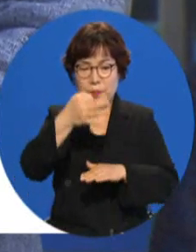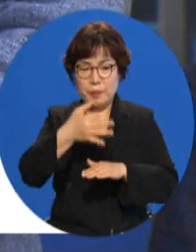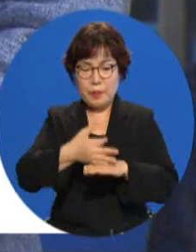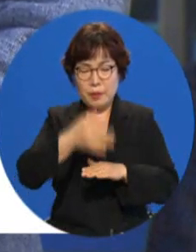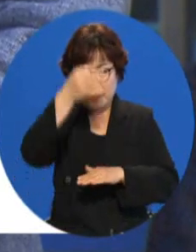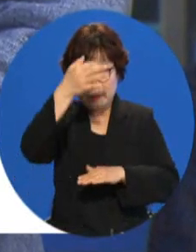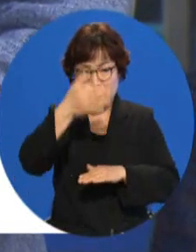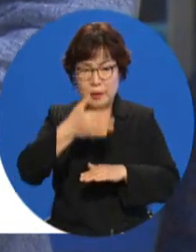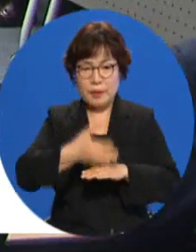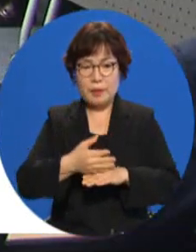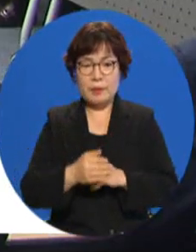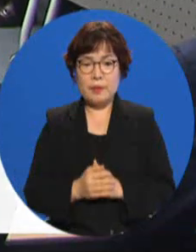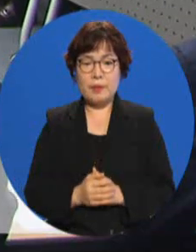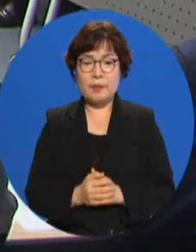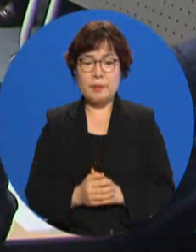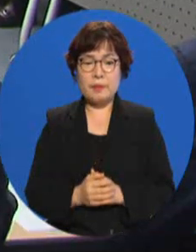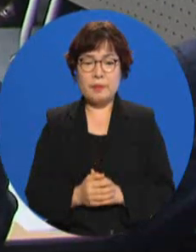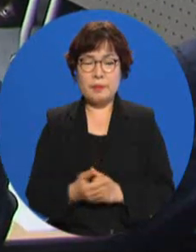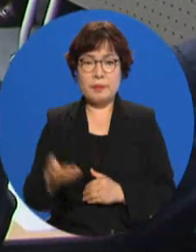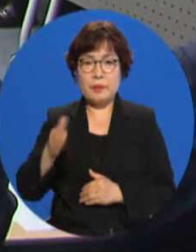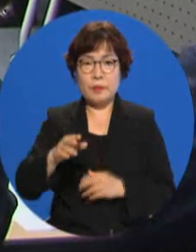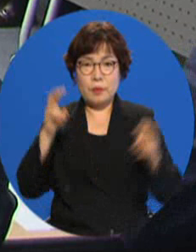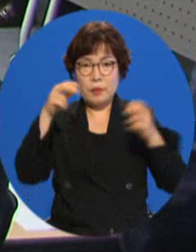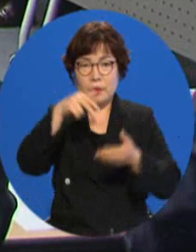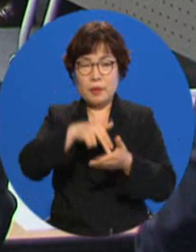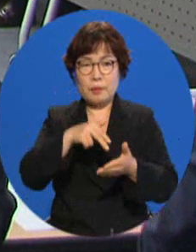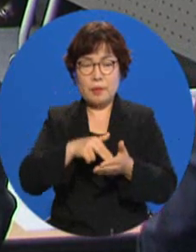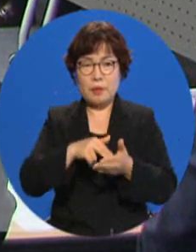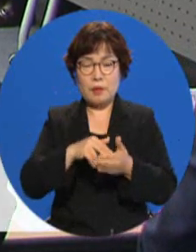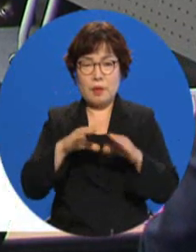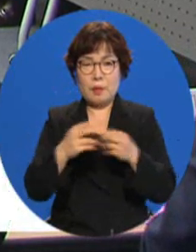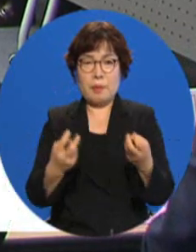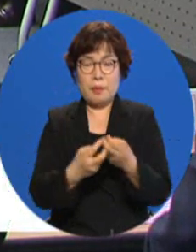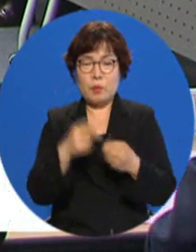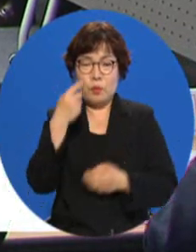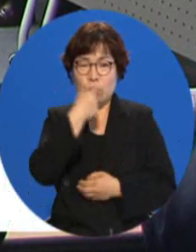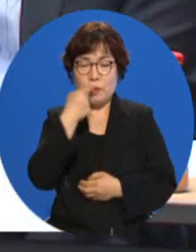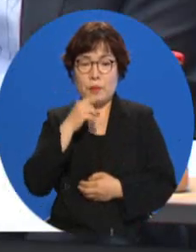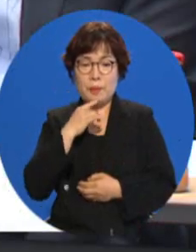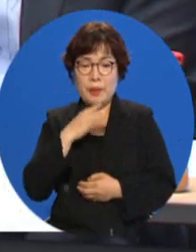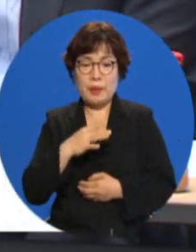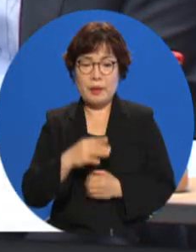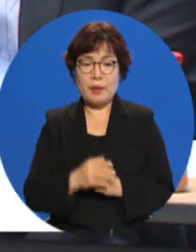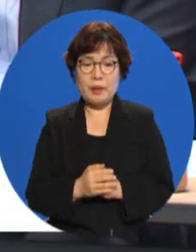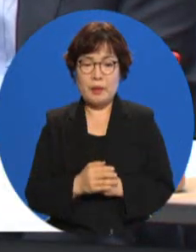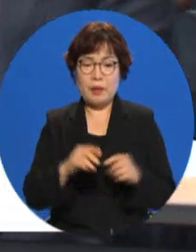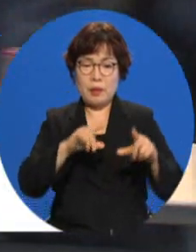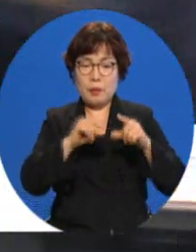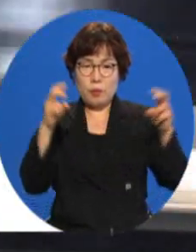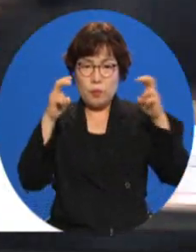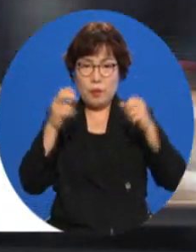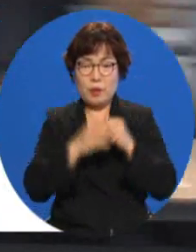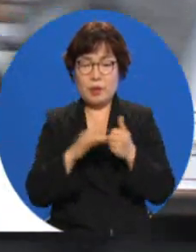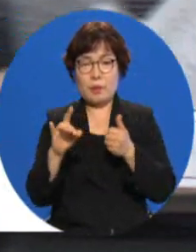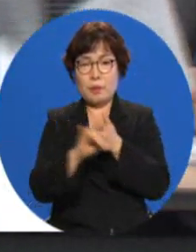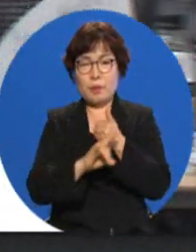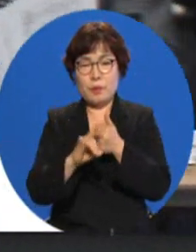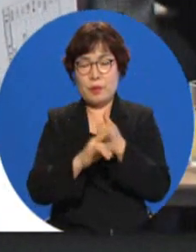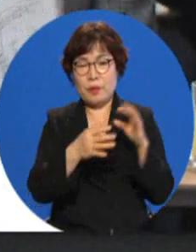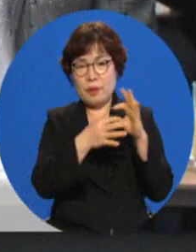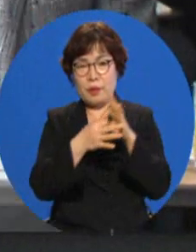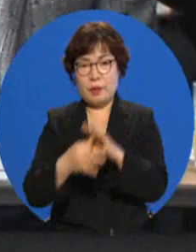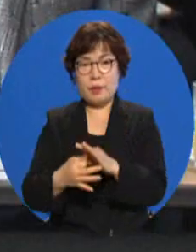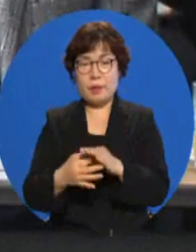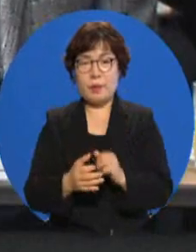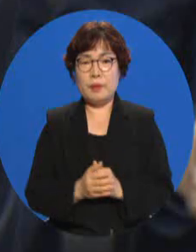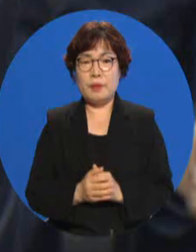깊이 사과드립니다. 하지만 기업들이 내놓은 대책은 원론적인 수준에 그쳤고 일부 업체들은 변명하기에